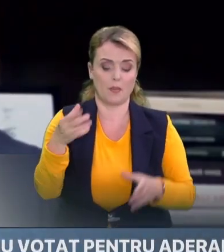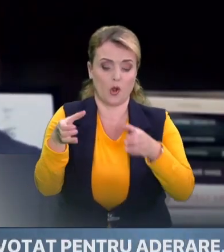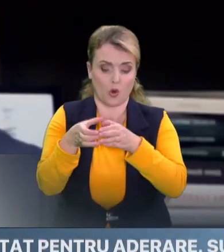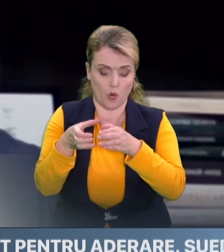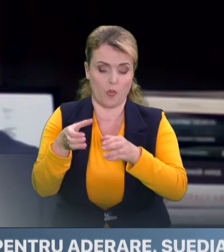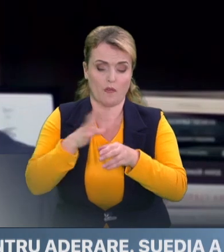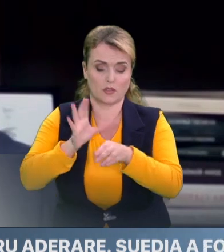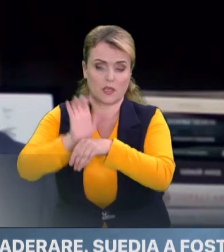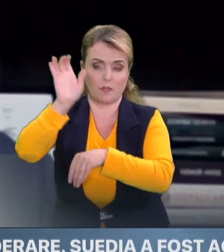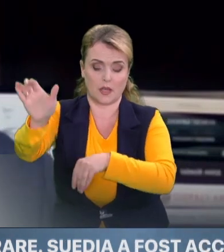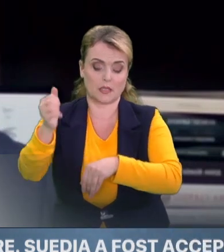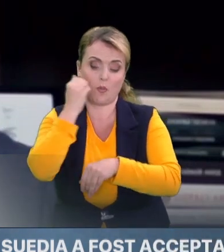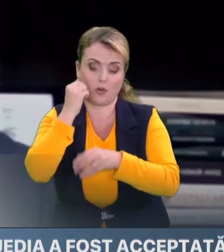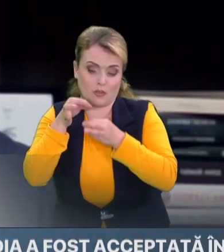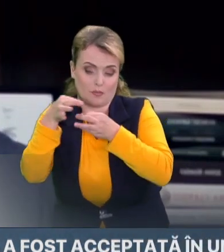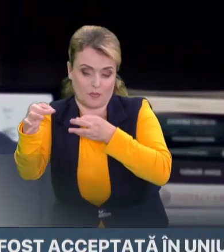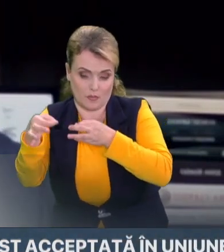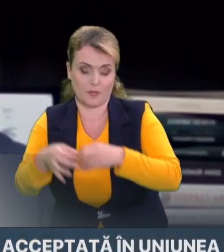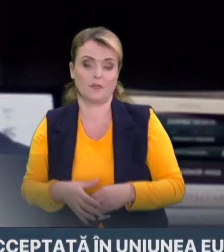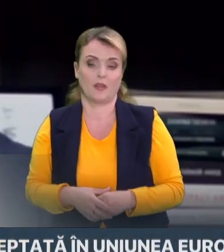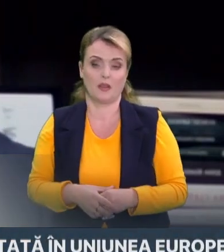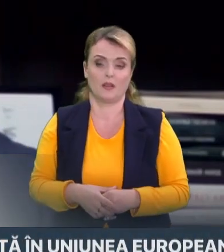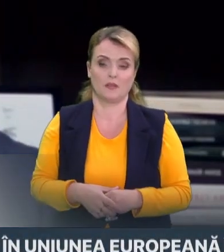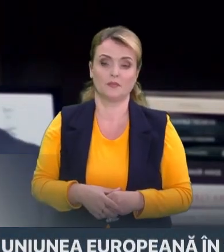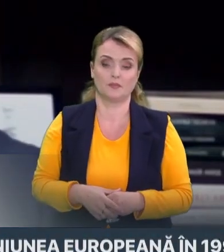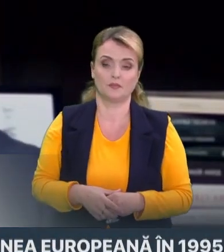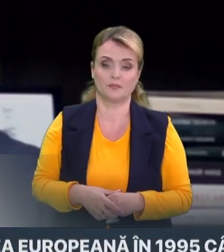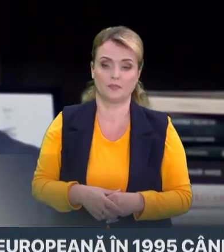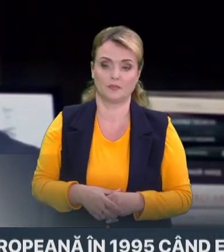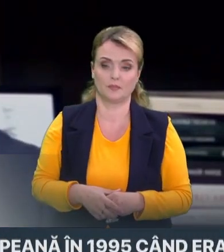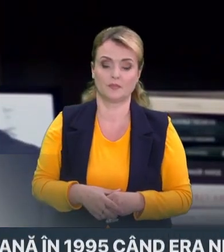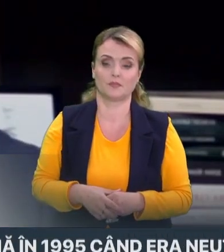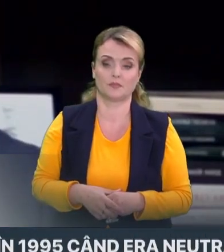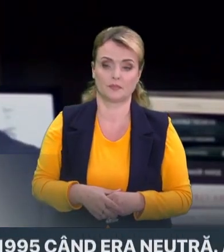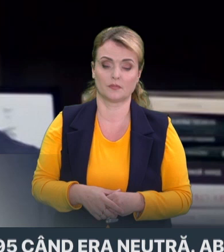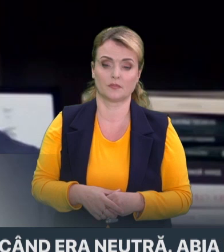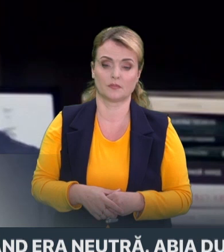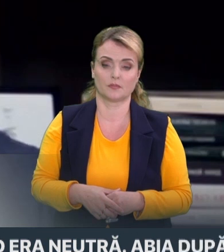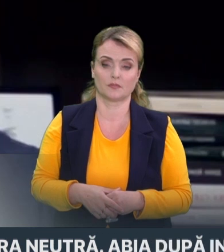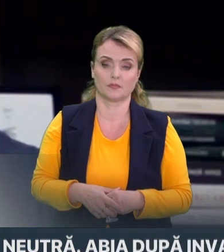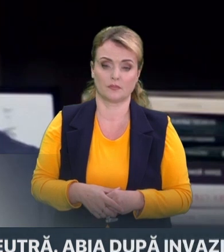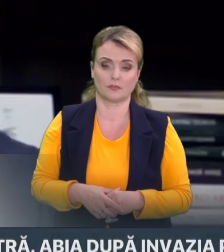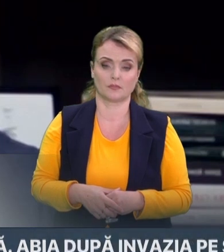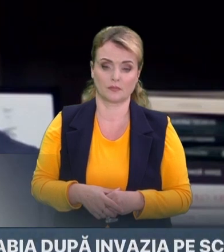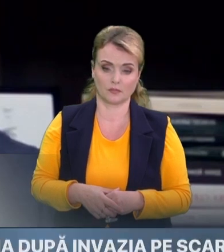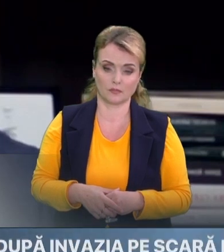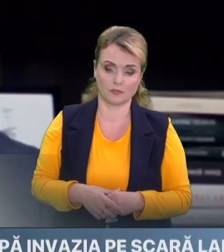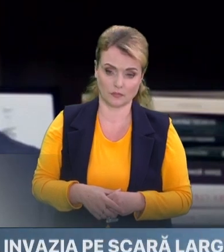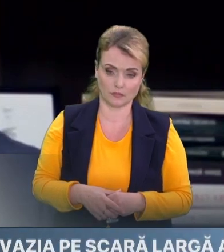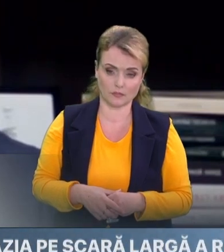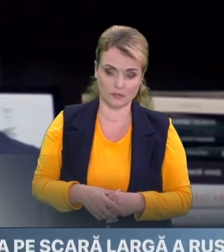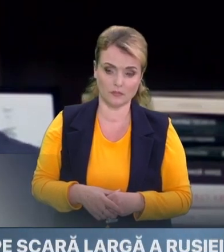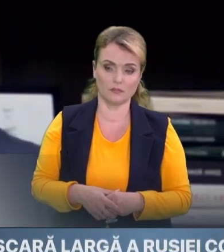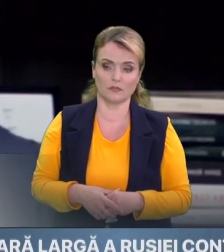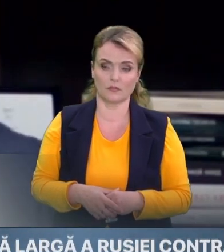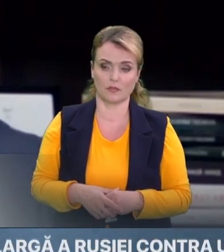clip, tineri ai Partidului Renaștere, gruparea Next Generation. În clip s-a vehiculat această